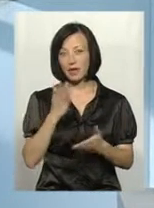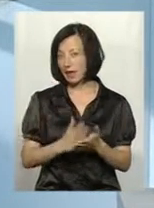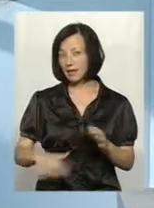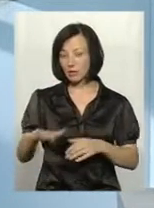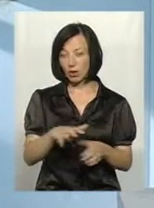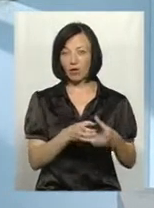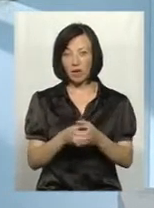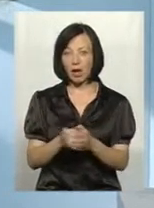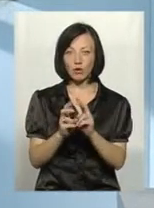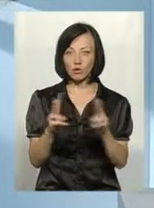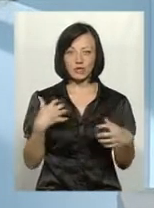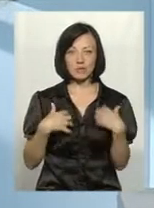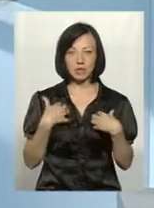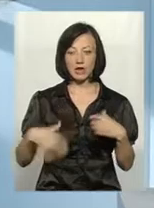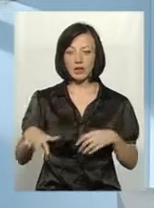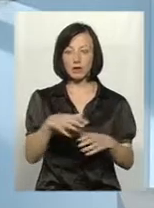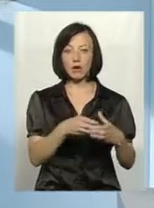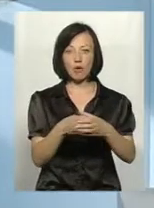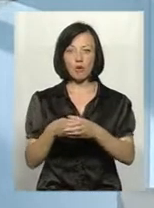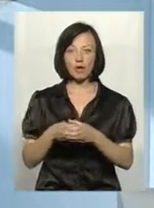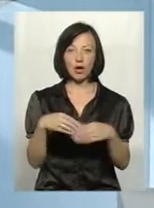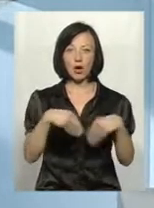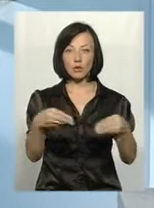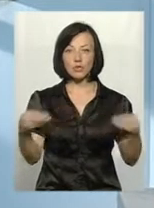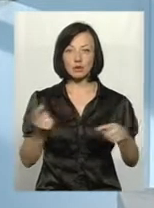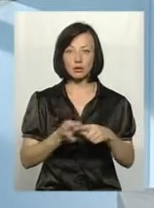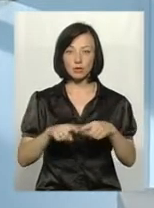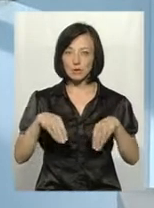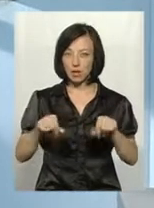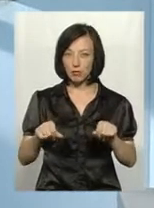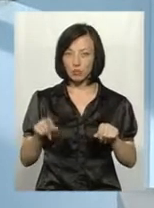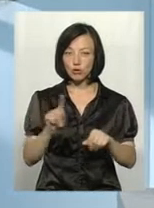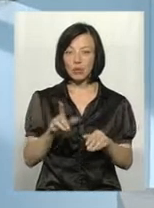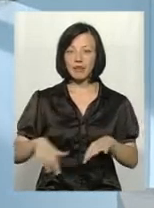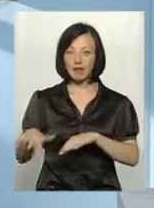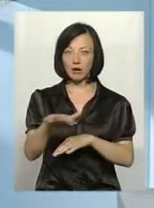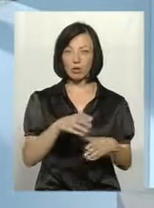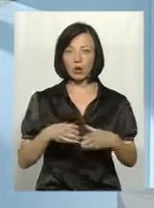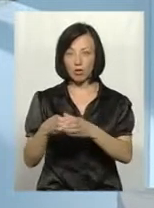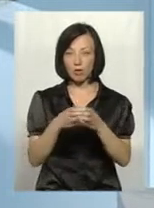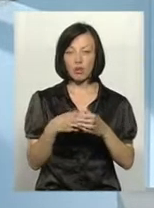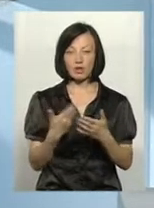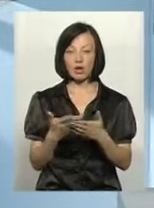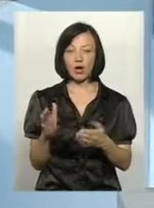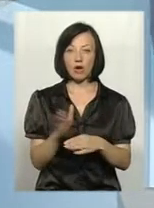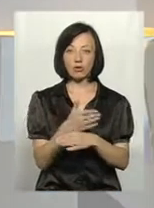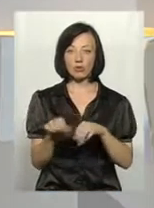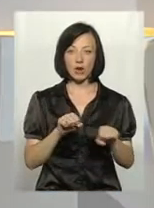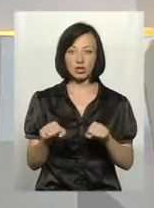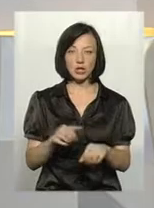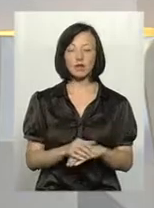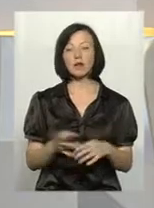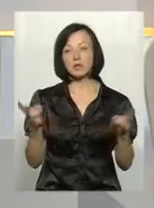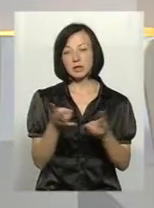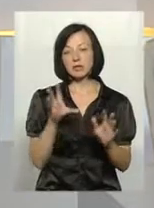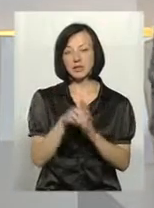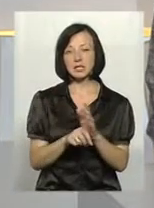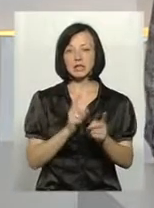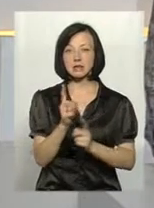територіальні громади, але ніхто не спішить територіальним громадам роздати ту землю, щоб територіальні громади розпоряджалися. Так, ми говоримо, потрібно внести зміни